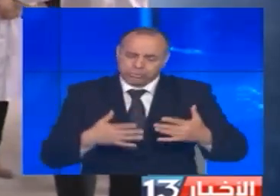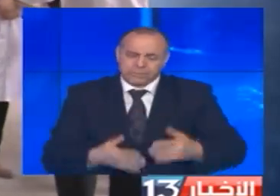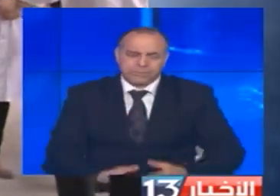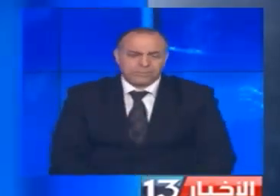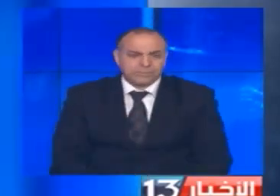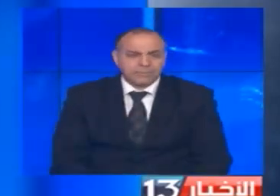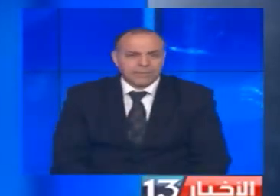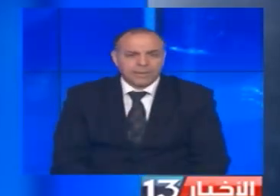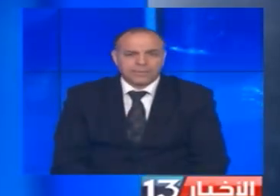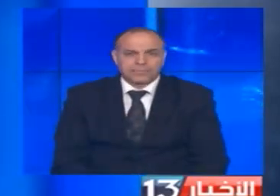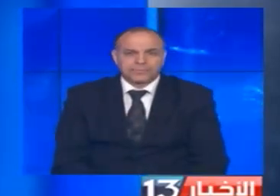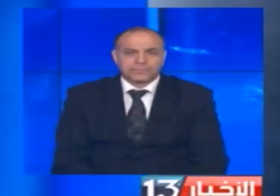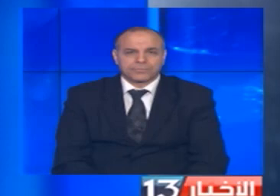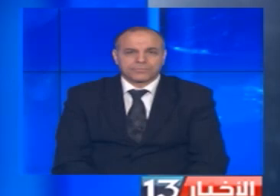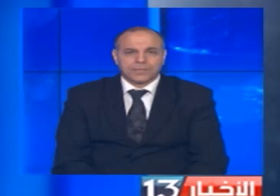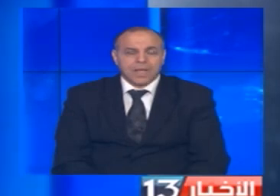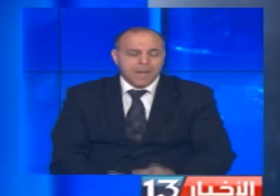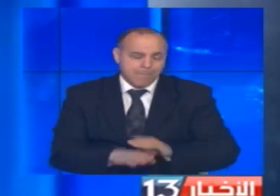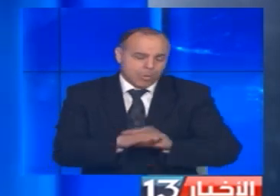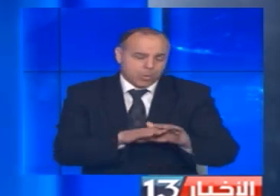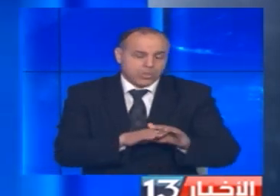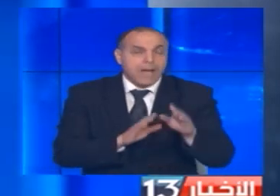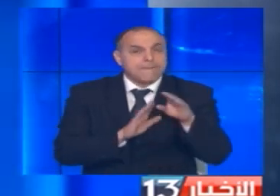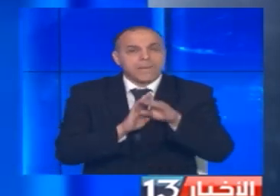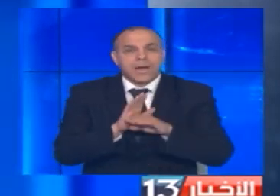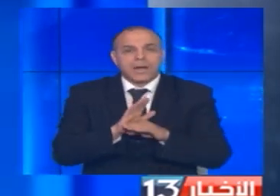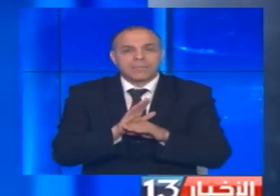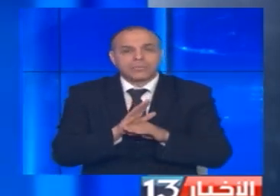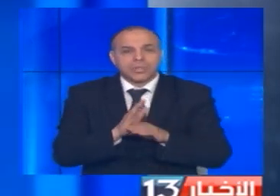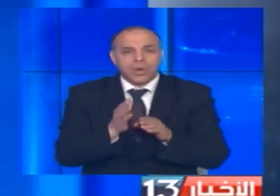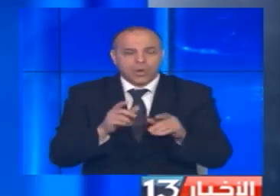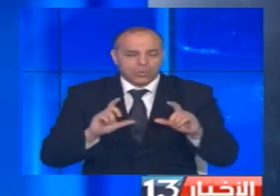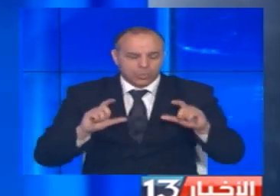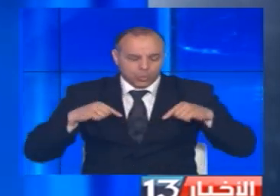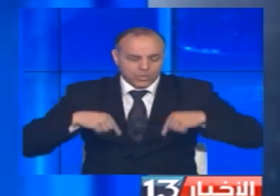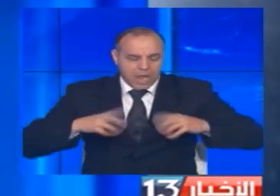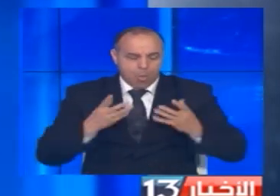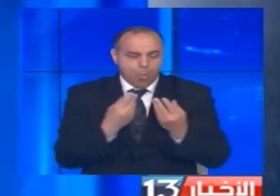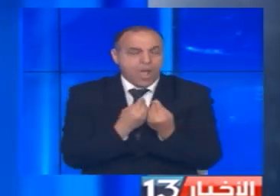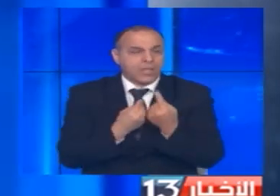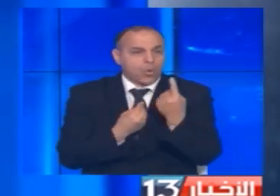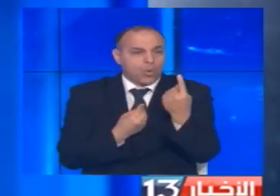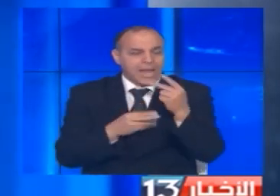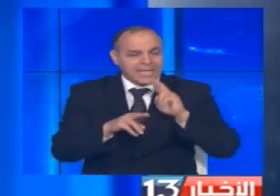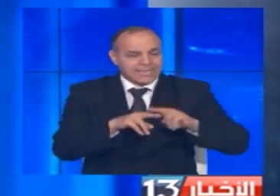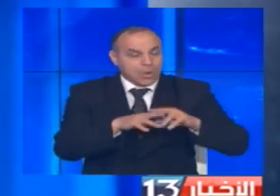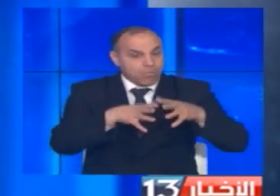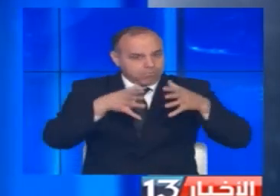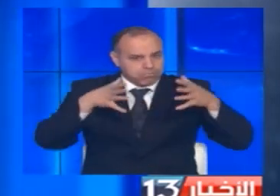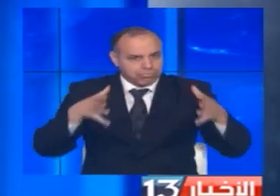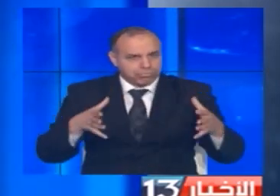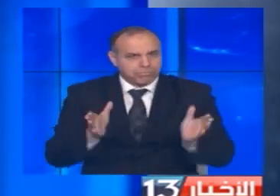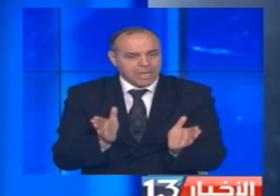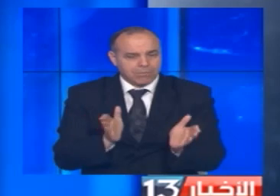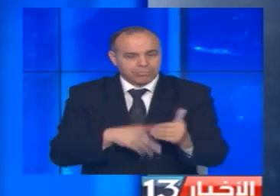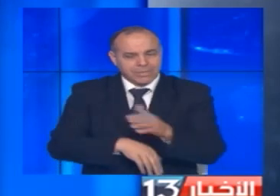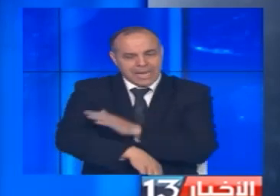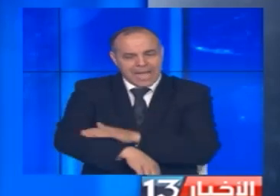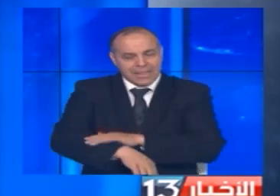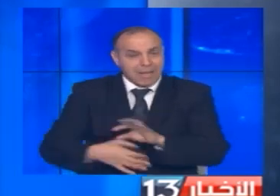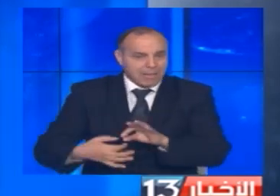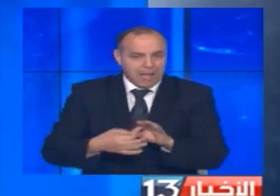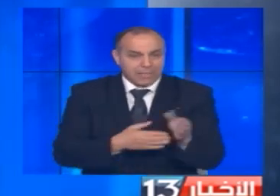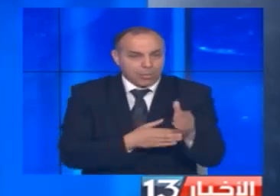علاجها. في شأن آخر، استراتيجية حكومة الوحدة الوطنية في مجال الإصلاحات الكبرى لقطاع الوظيفة